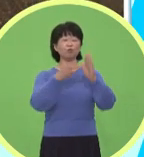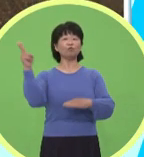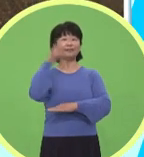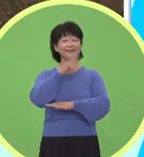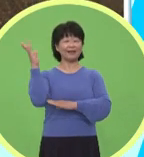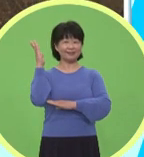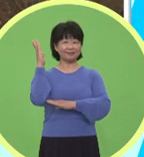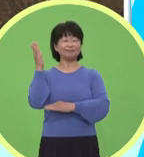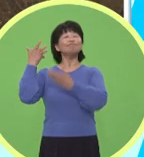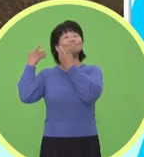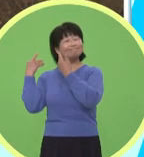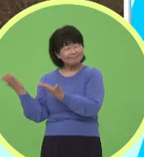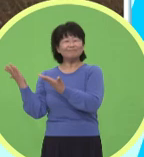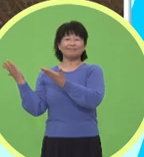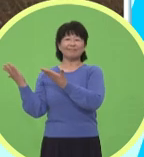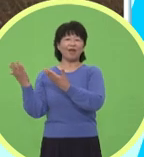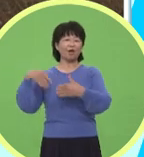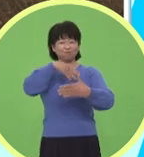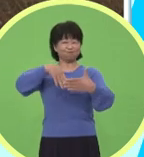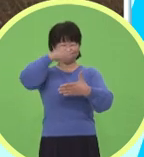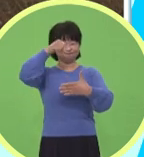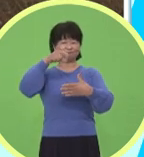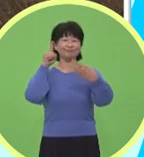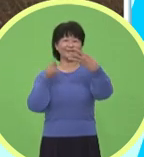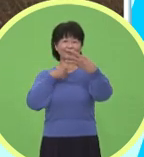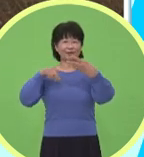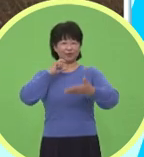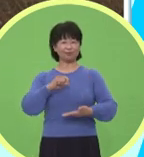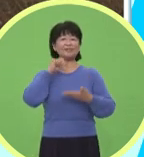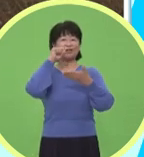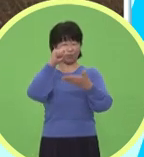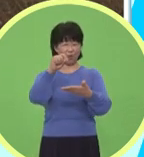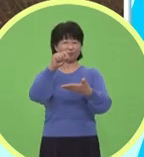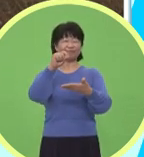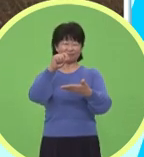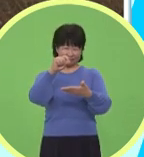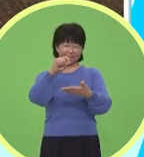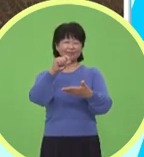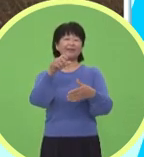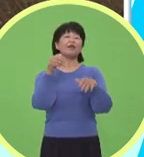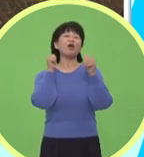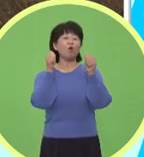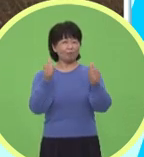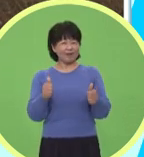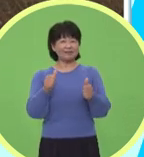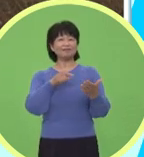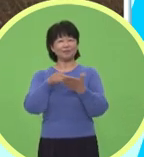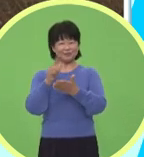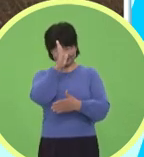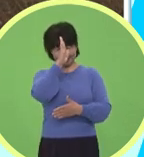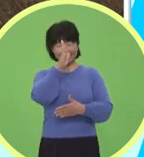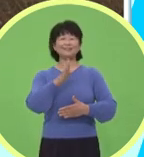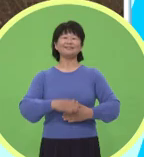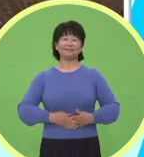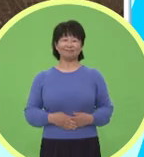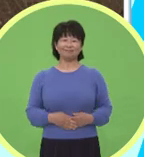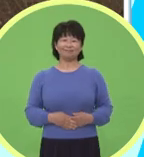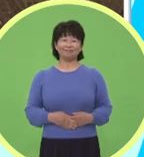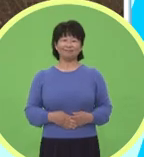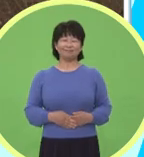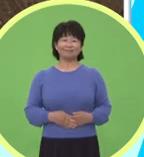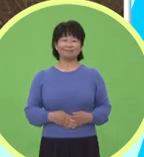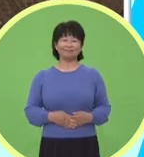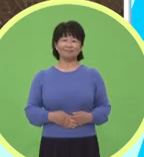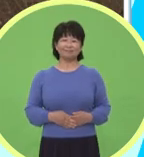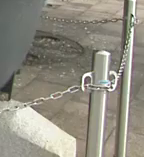定特産品の中からソルティーミルクジャム2個セットを抽選で3名の方にプレゼントします。番組ホームページからご